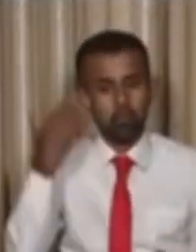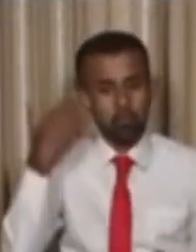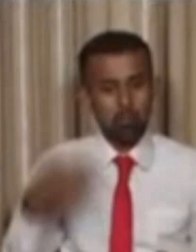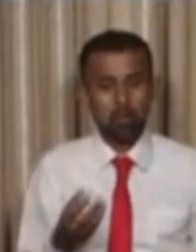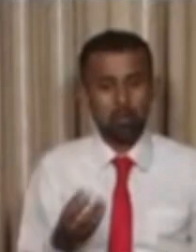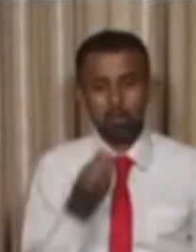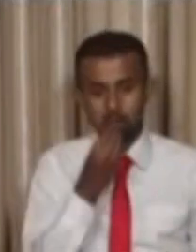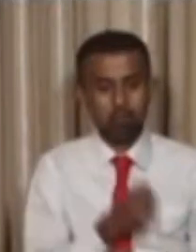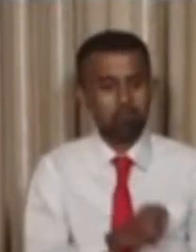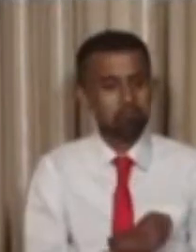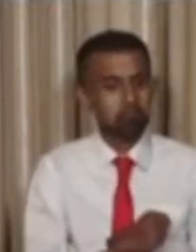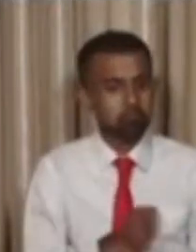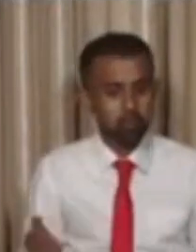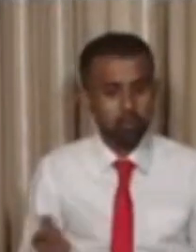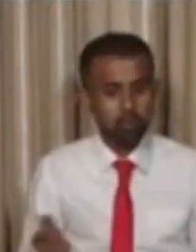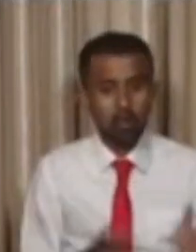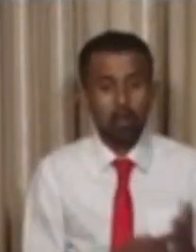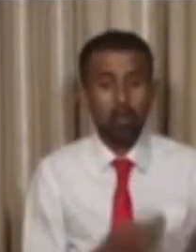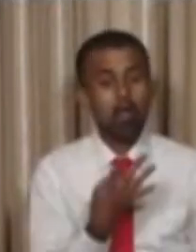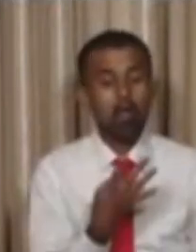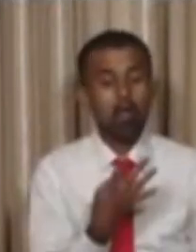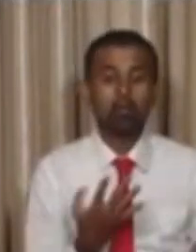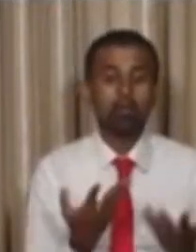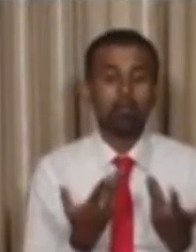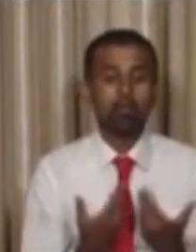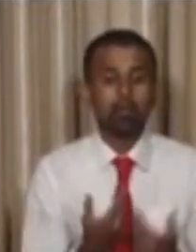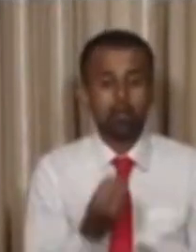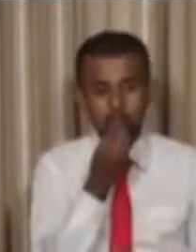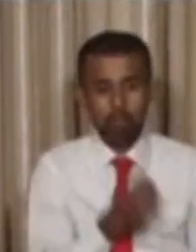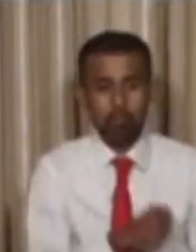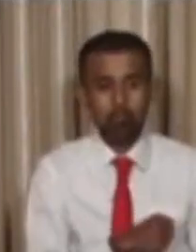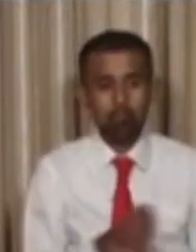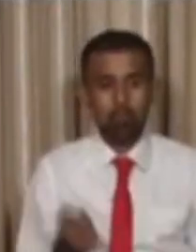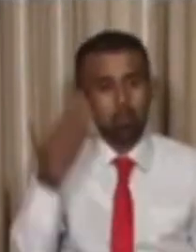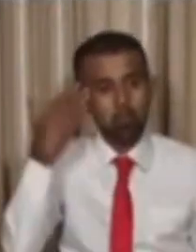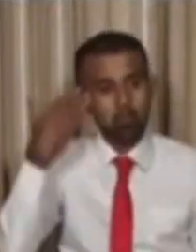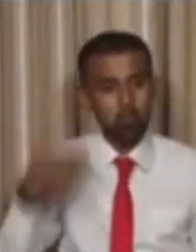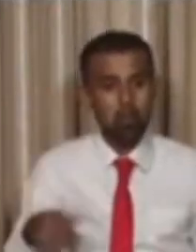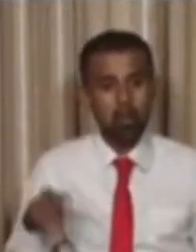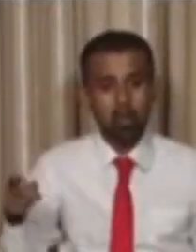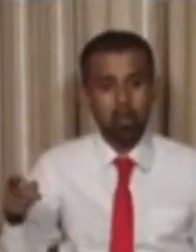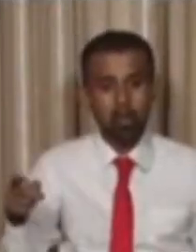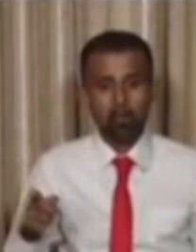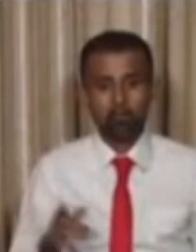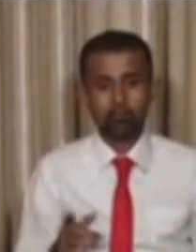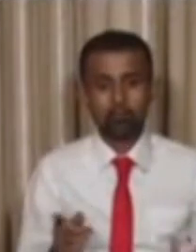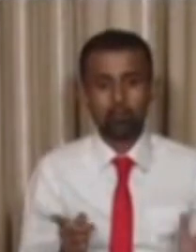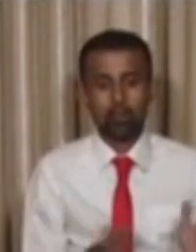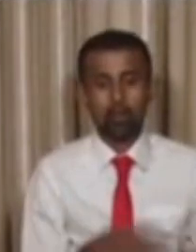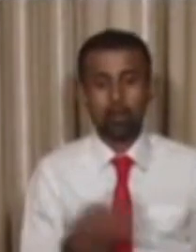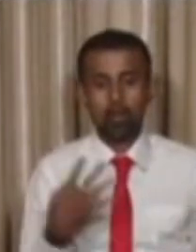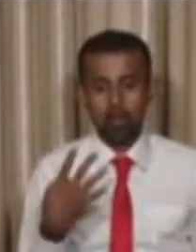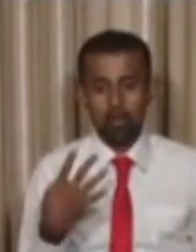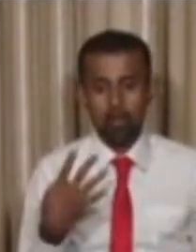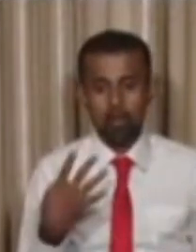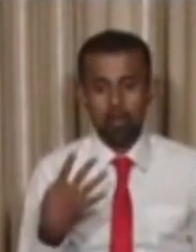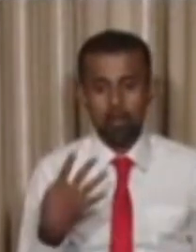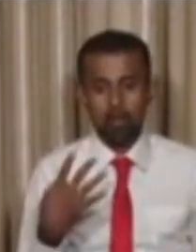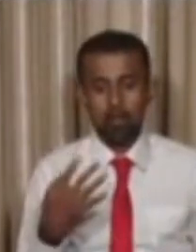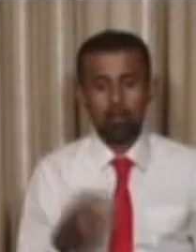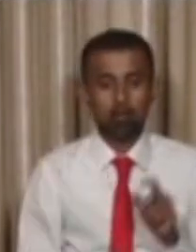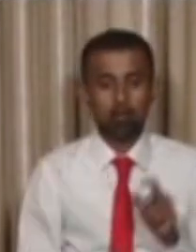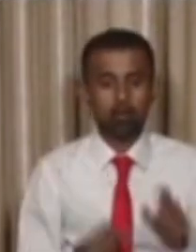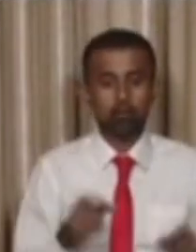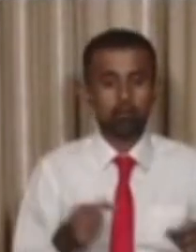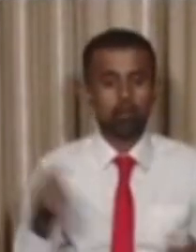பட்டினியால் கொல்லப்பட்டார்கள்? 410,000 வரையான மக்கள் தான் இங்கே வந்தார்கள் என்றால் எத்தனை ஆயிரம் மக்கள் அங்கே கொன்றொழிக்கப்பட்டார்கள்?